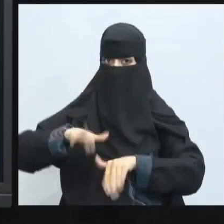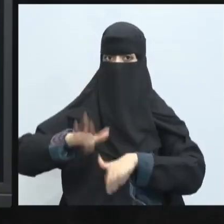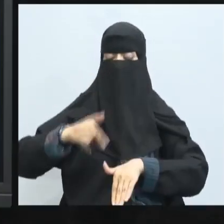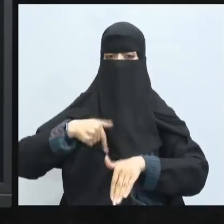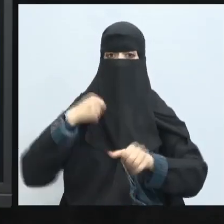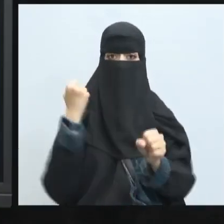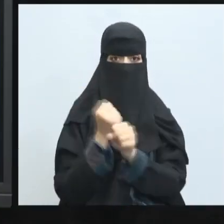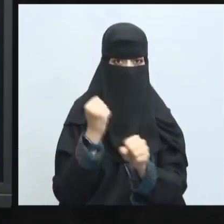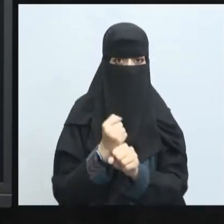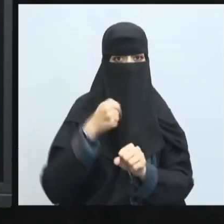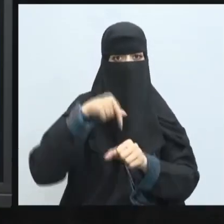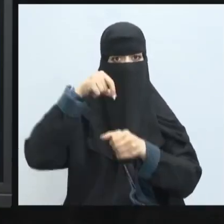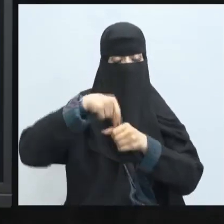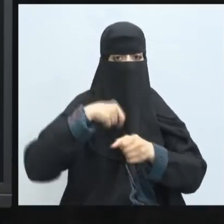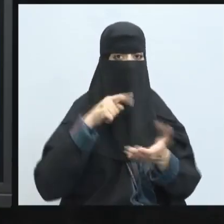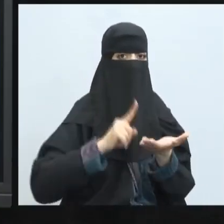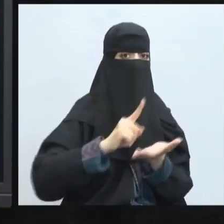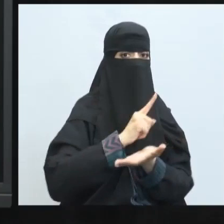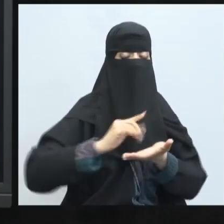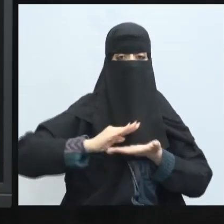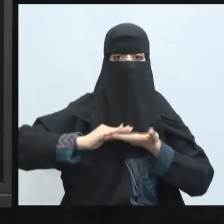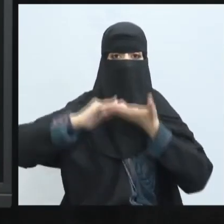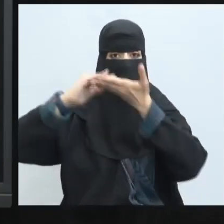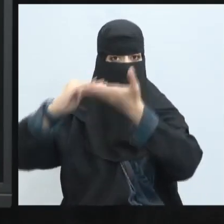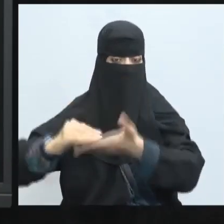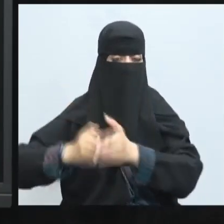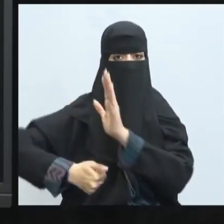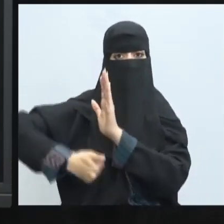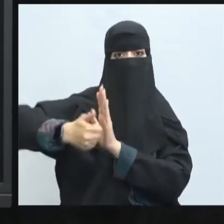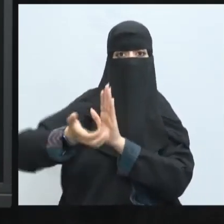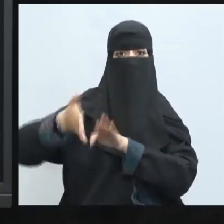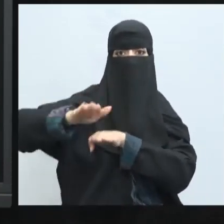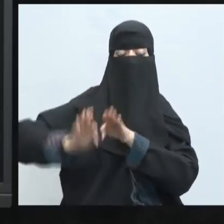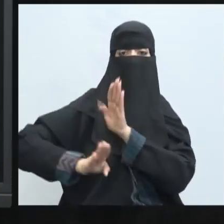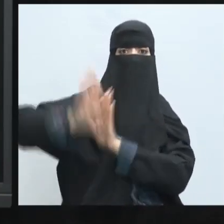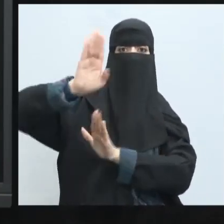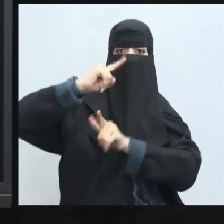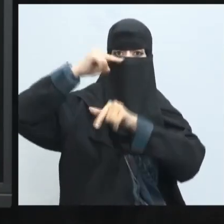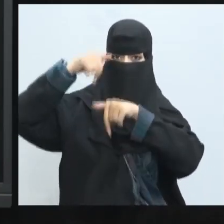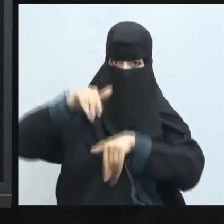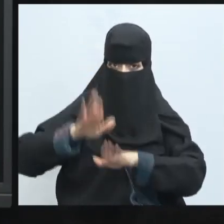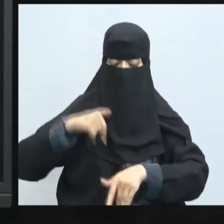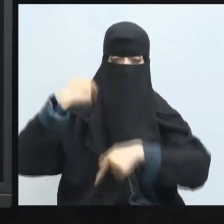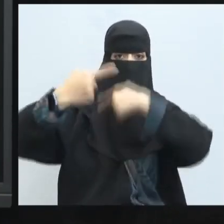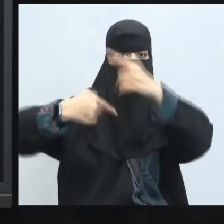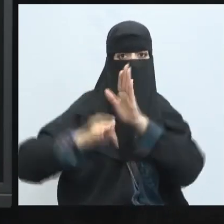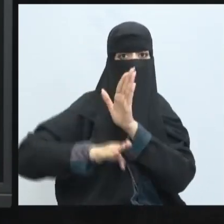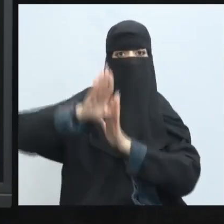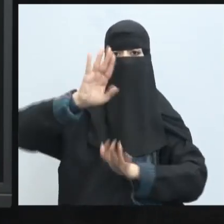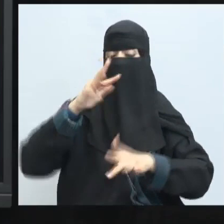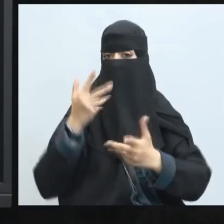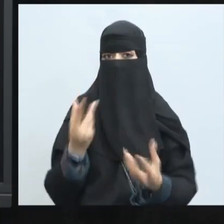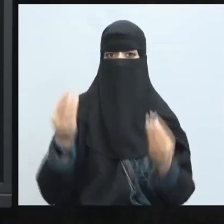تساعده على النجاح هذه البيئه ذكرنا مراحل تطورها ذكرنا اهميتها كيف نجعلها مساعده على زياده